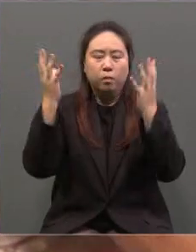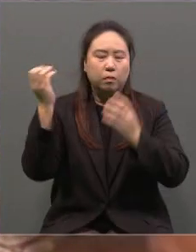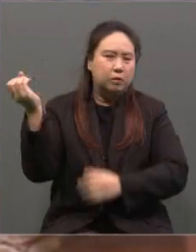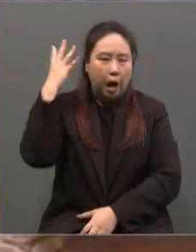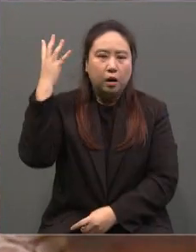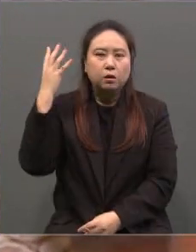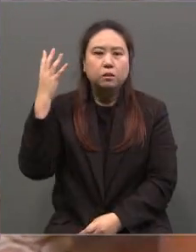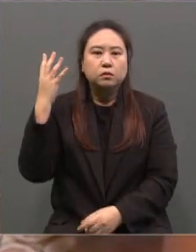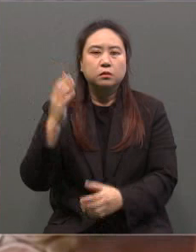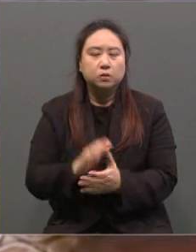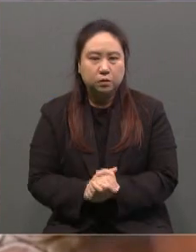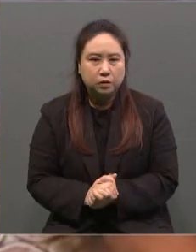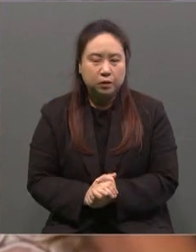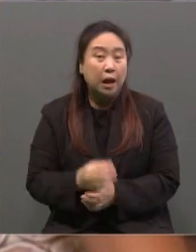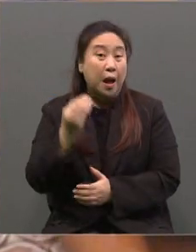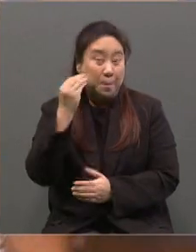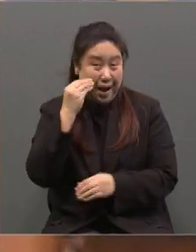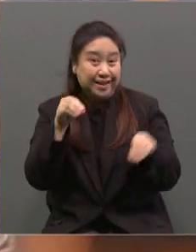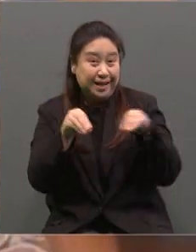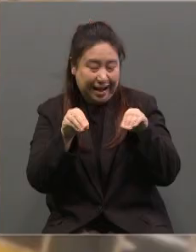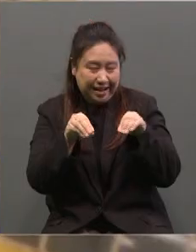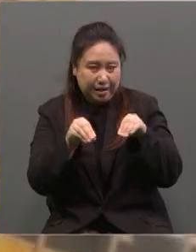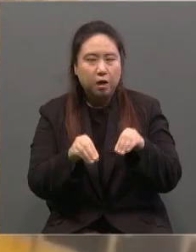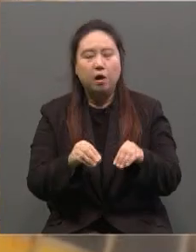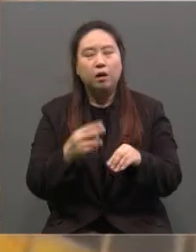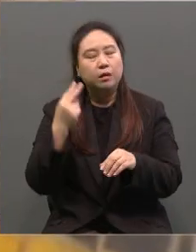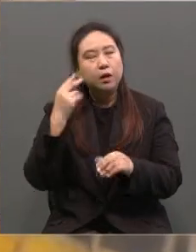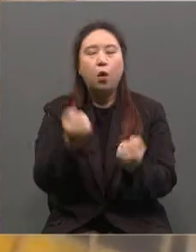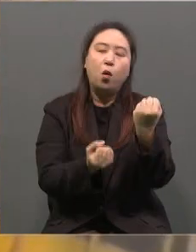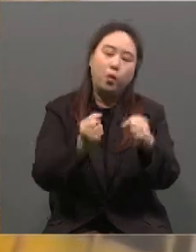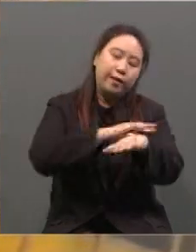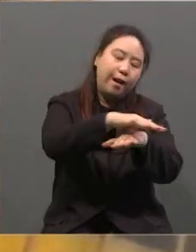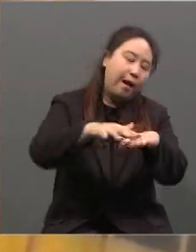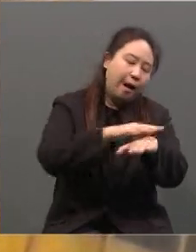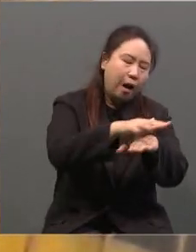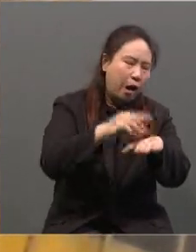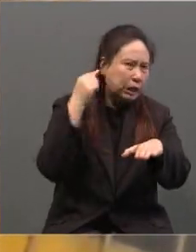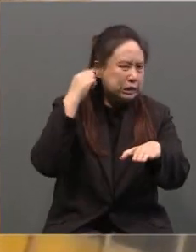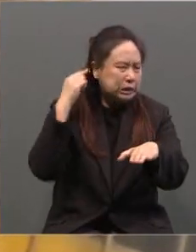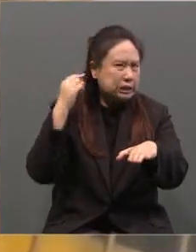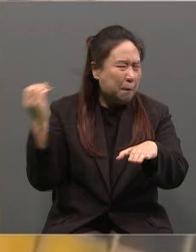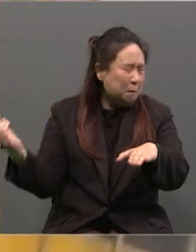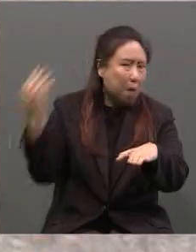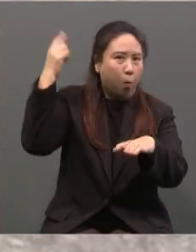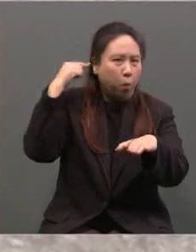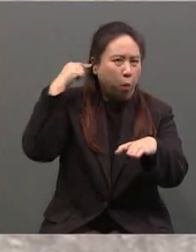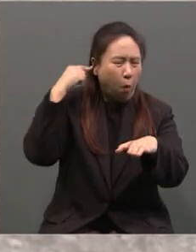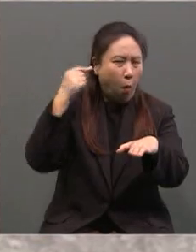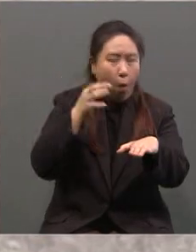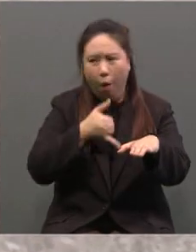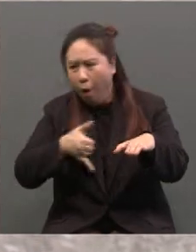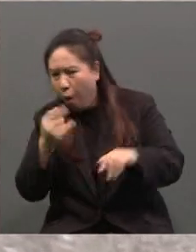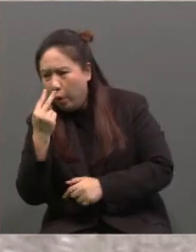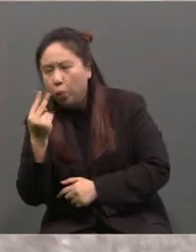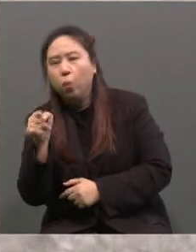าเลยด้านเพื่อนบ้านที่เขามาช่วยเหลือก็เล่าว่าบอกว่าตัวเองเนี่ยกำลังล้างรถอยู่หน้าบ้านได้ยินเสียงคล้ายอะไรระเบิดดังสนั่นก็เล